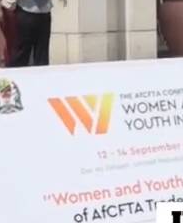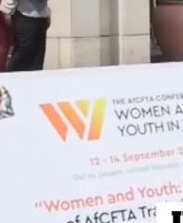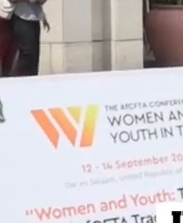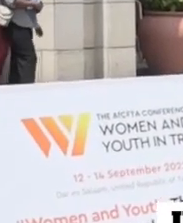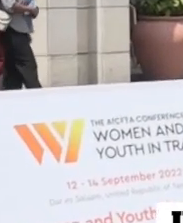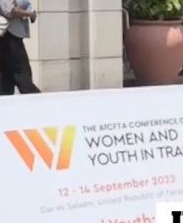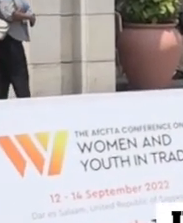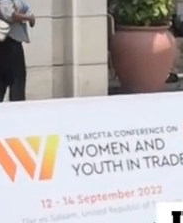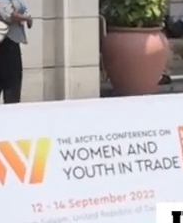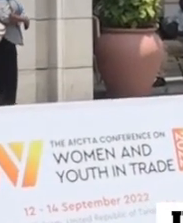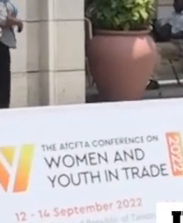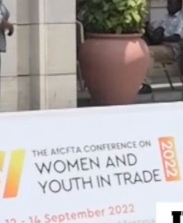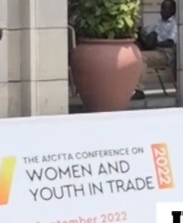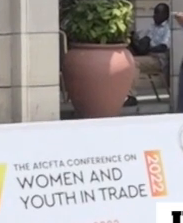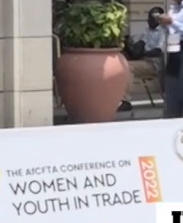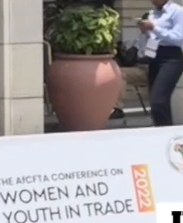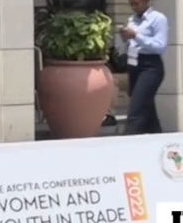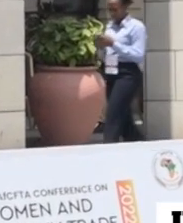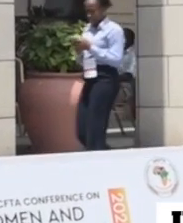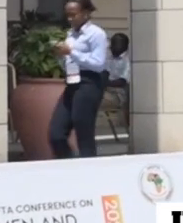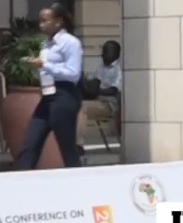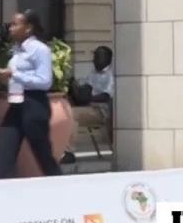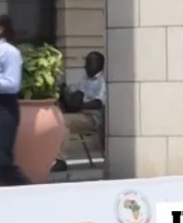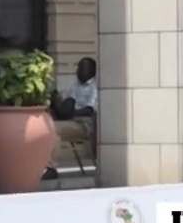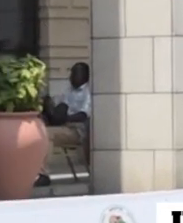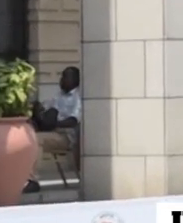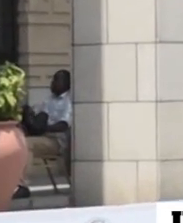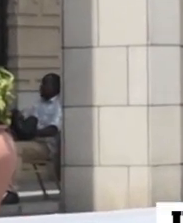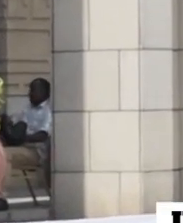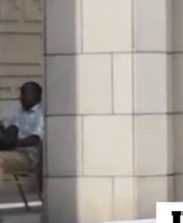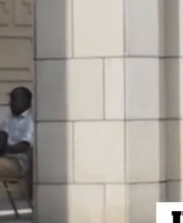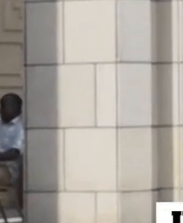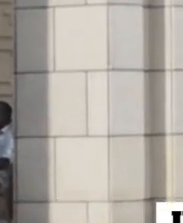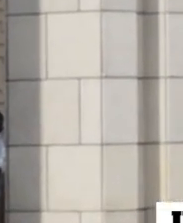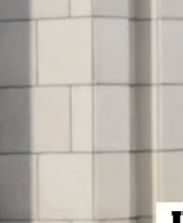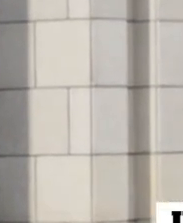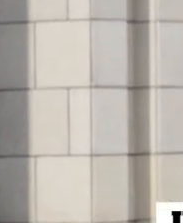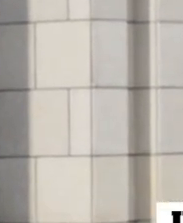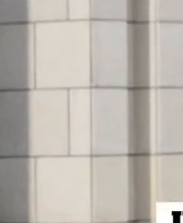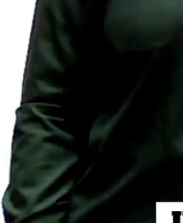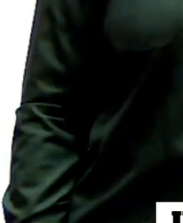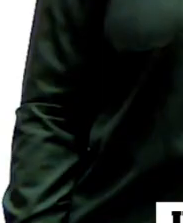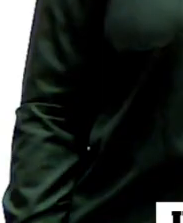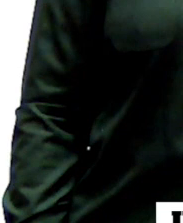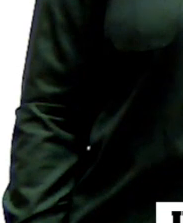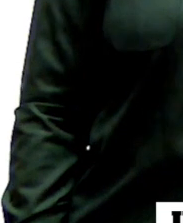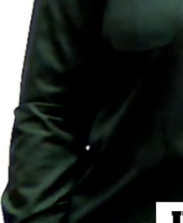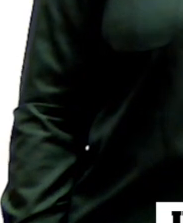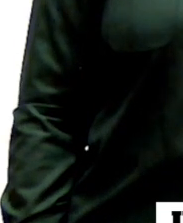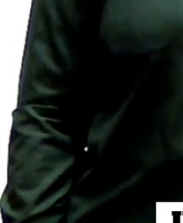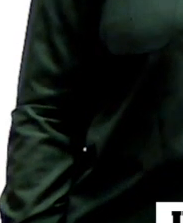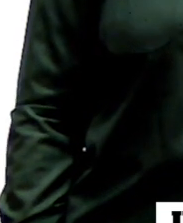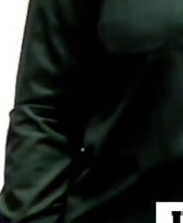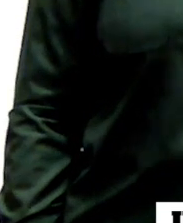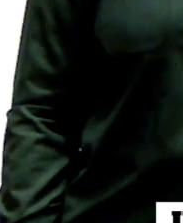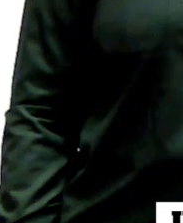mbere, itangizwa na Perezida wa Tanzania ni Samia Suluhu Hassan mu ijambo rye Murenge akaba yagaragaje ko abagore n'urubyiruko